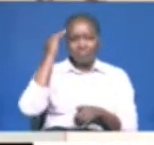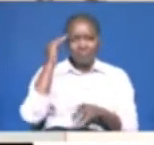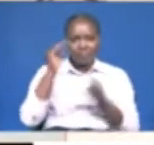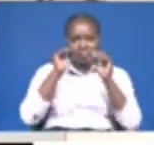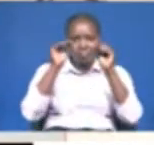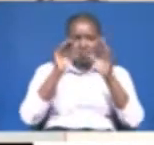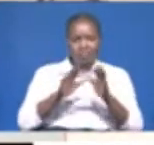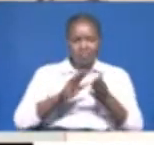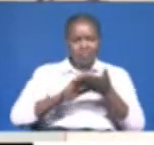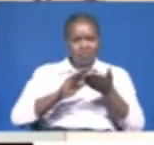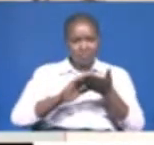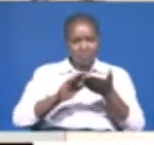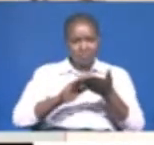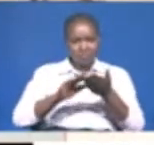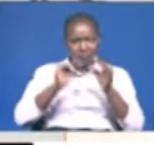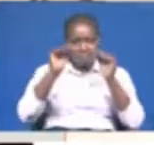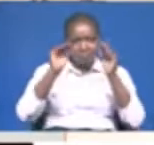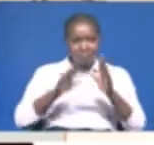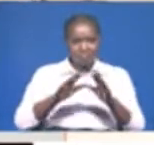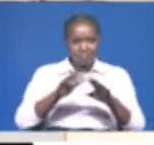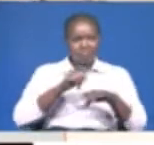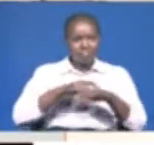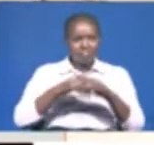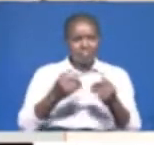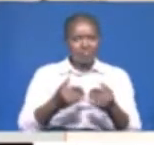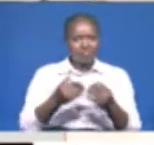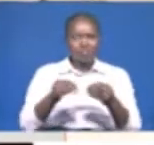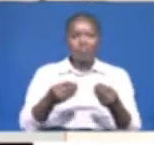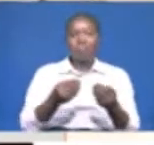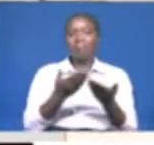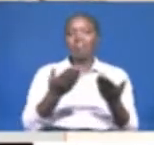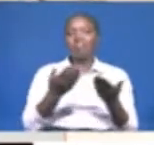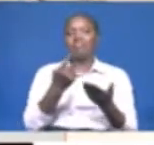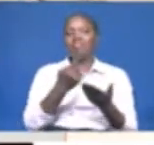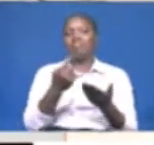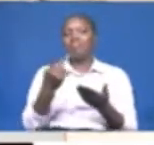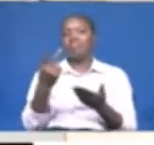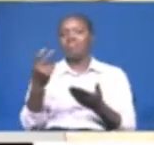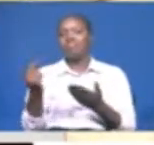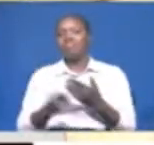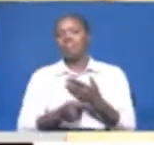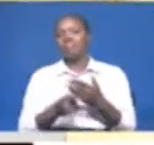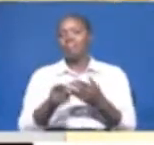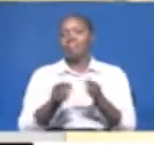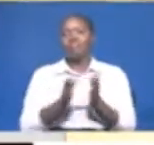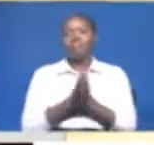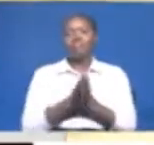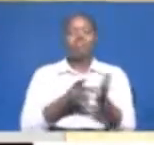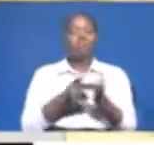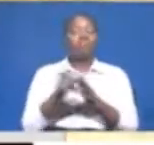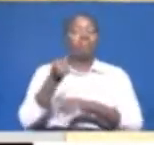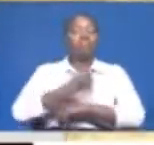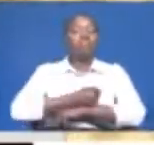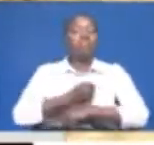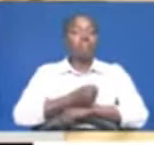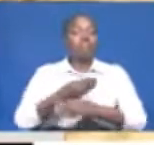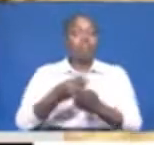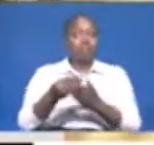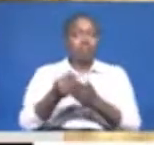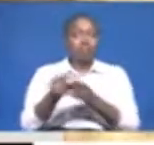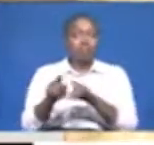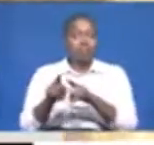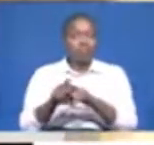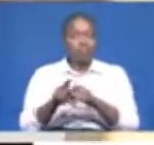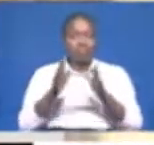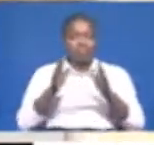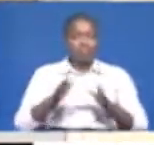wapardon wazazi kwa wakati huu mgumu, wapatie at least 1 to 2 months ili waeleze kulipa school fees. Has also resulted to human